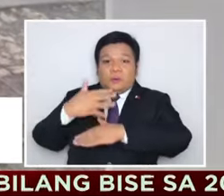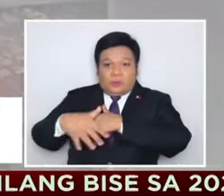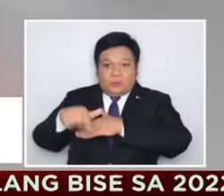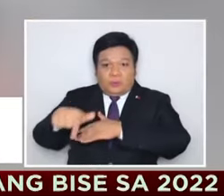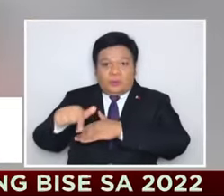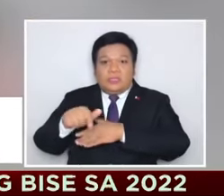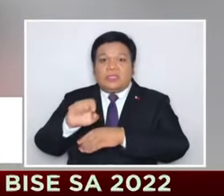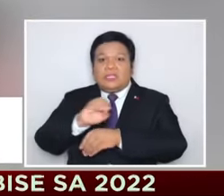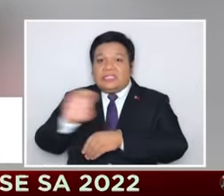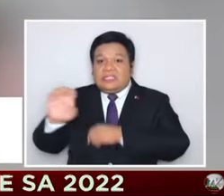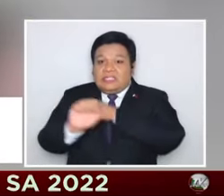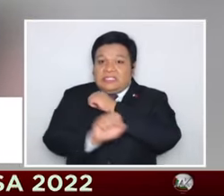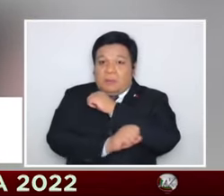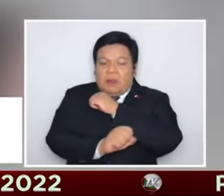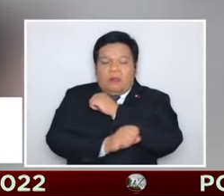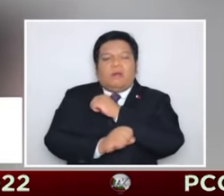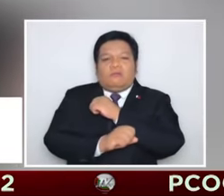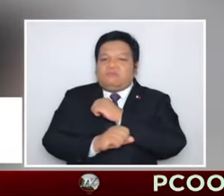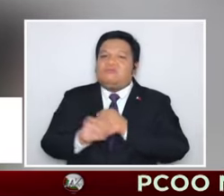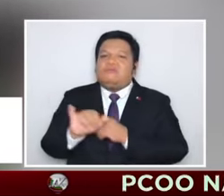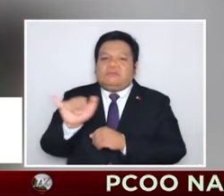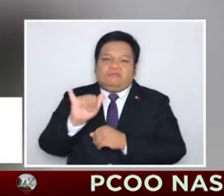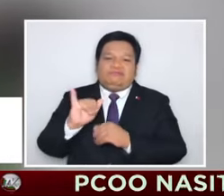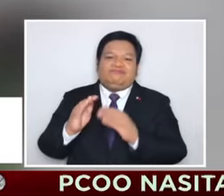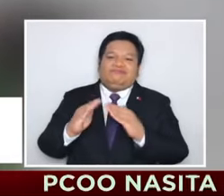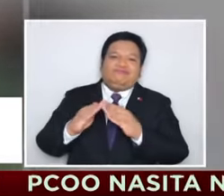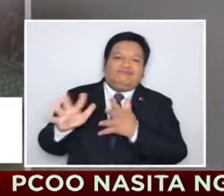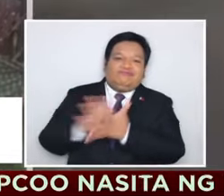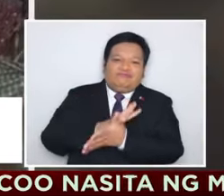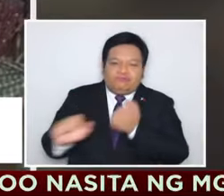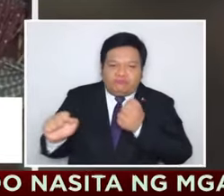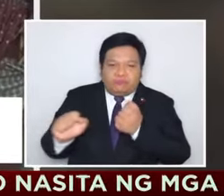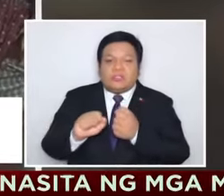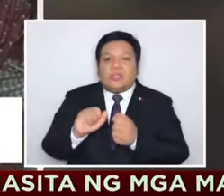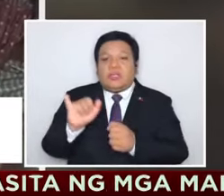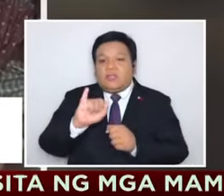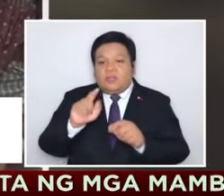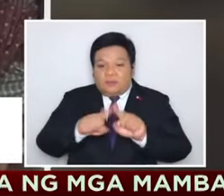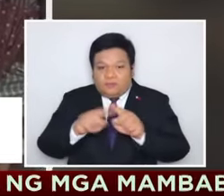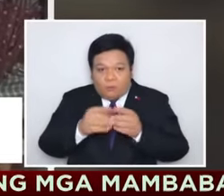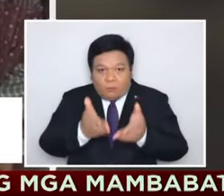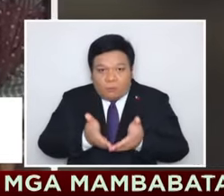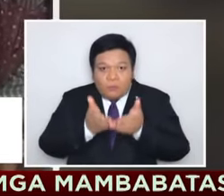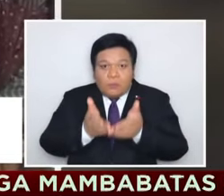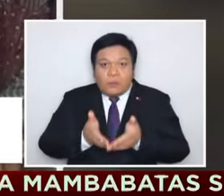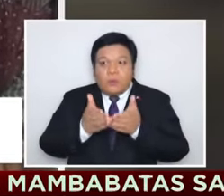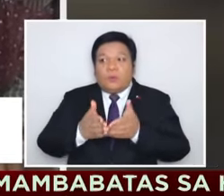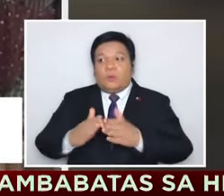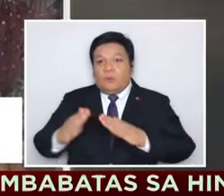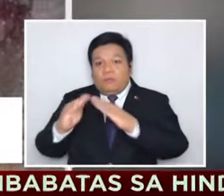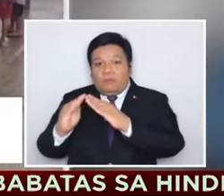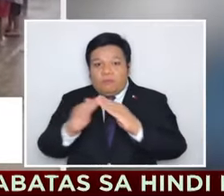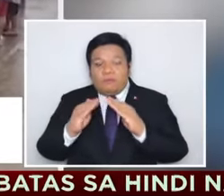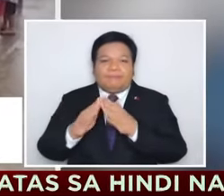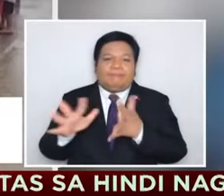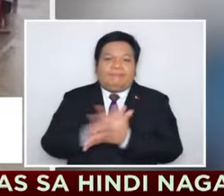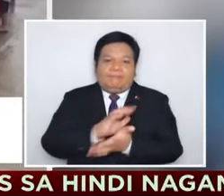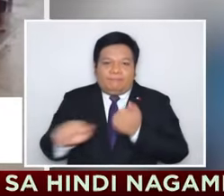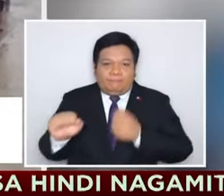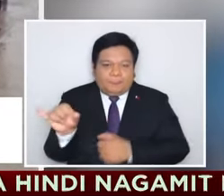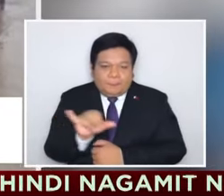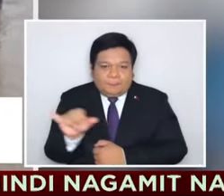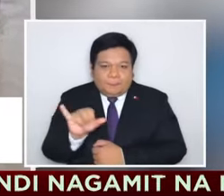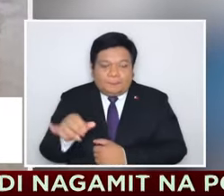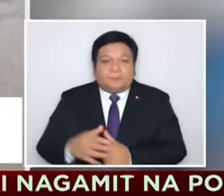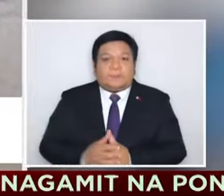Samar. Nasira pati mga bangka at floating cottage na ikinabubuhay ng mga residente. Nasira rin